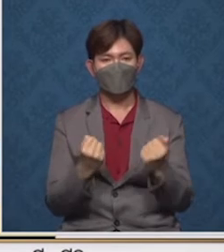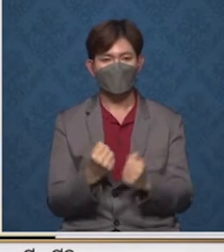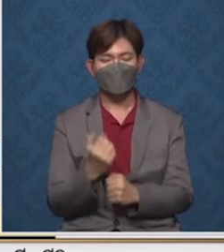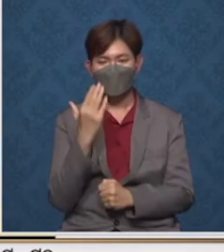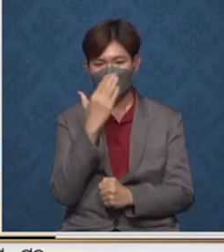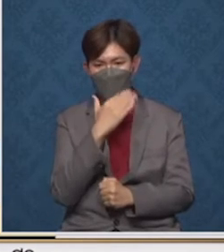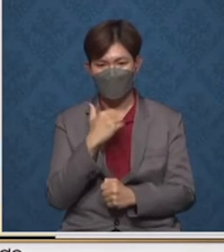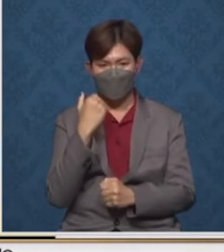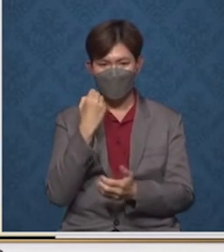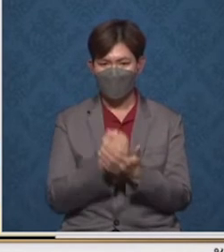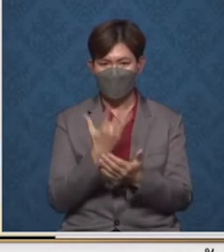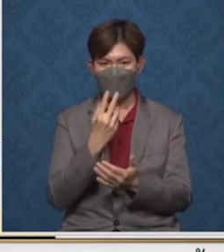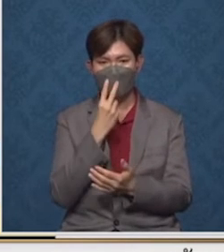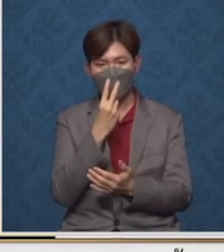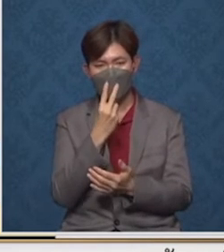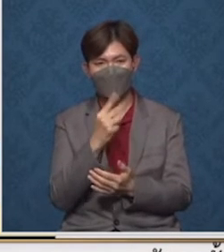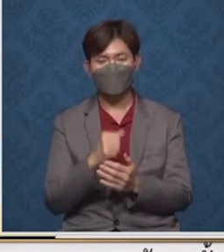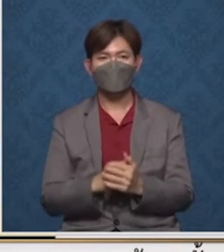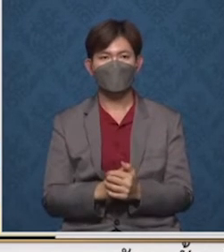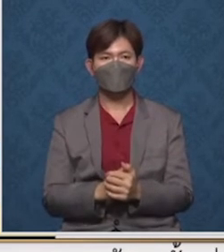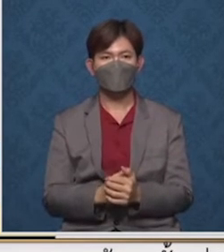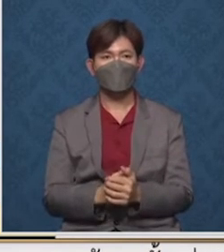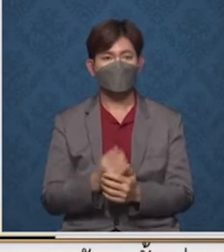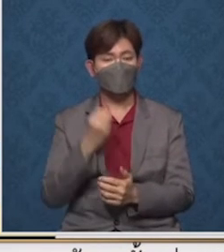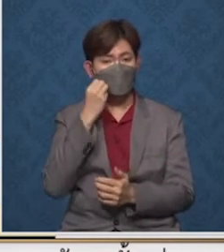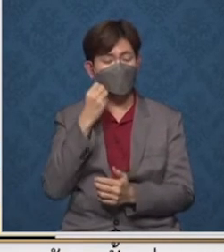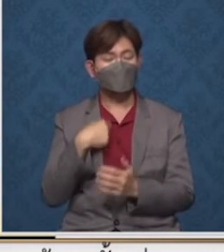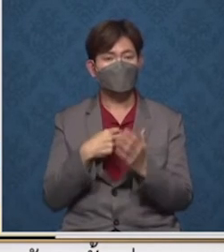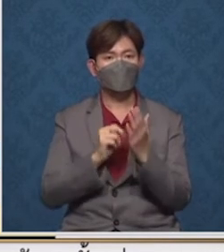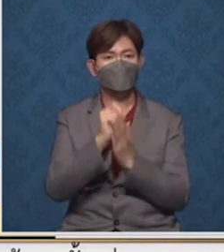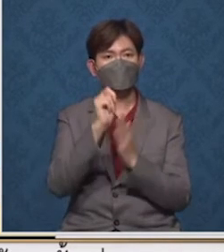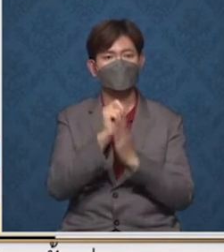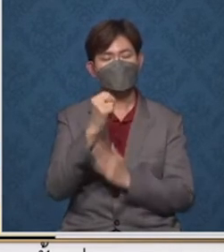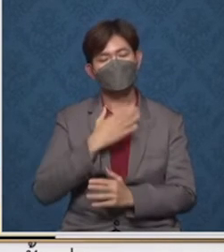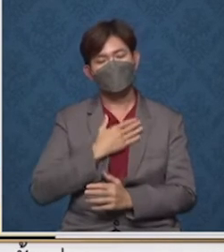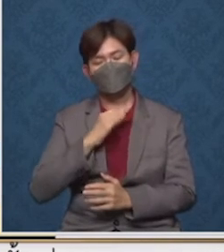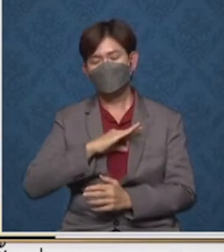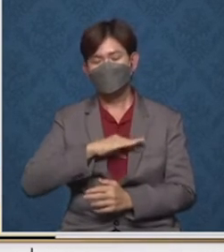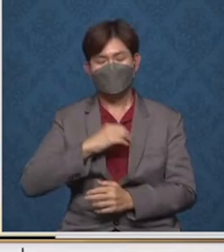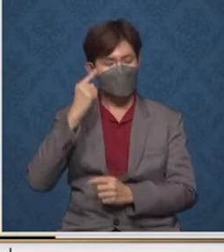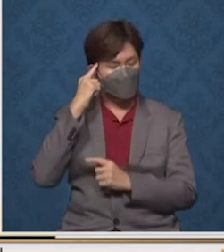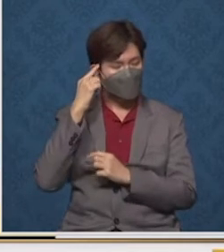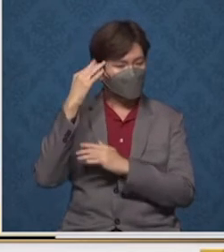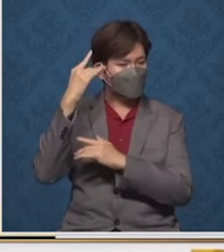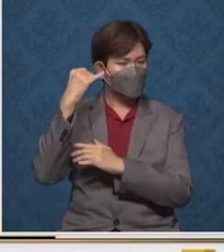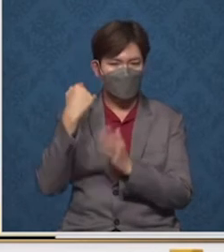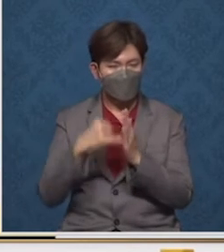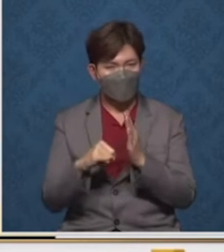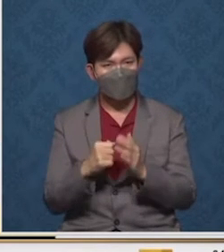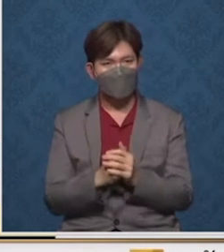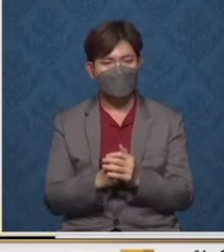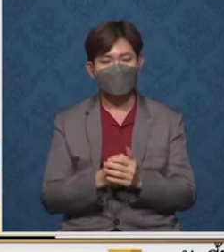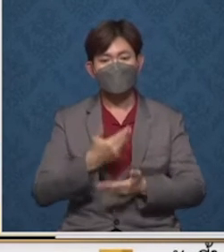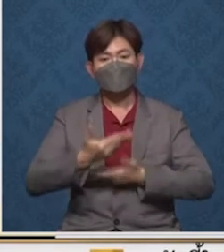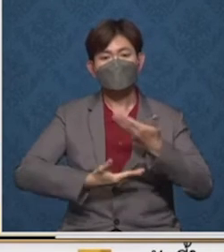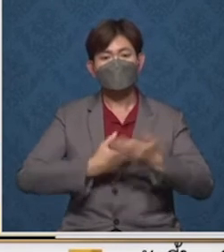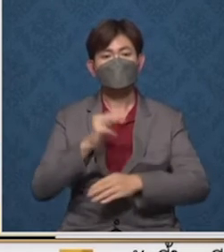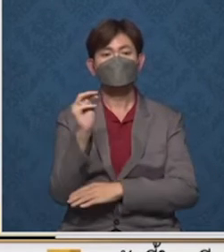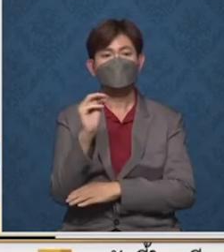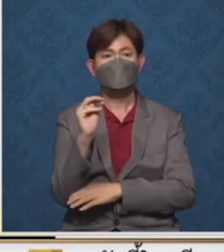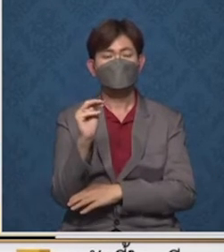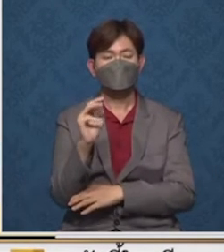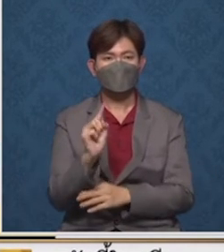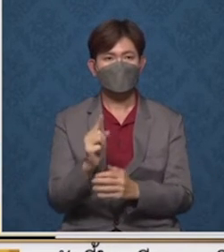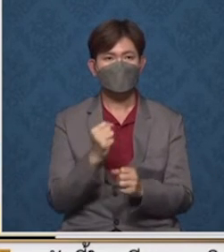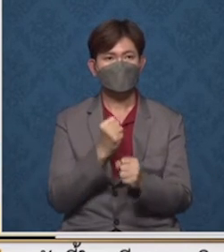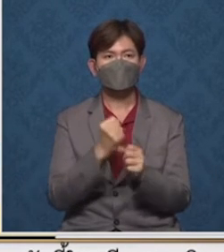จะเป็นมหากาพย์เลยผมอยู่จังหวัดน่านเนี่ยผมท้อแท้สิ้นหวังมากคดีฆ่าไม้หลวงน้ำทานะครับหมอ